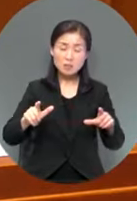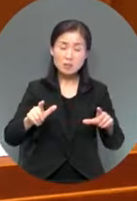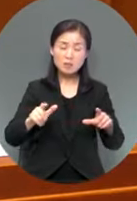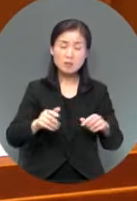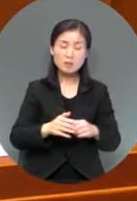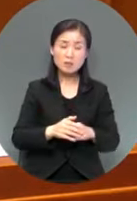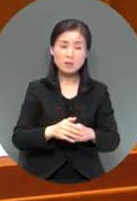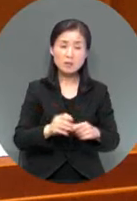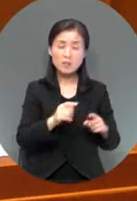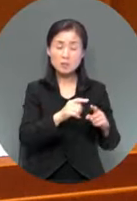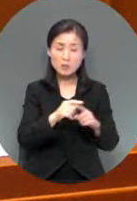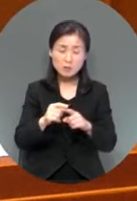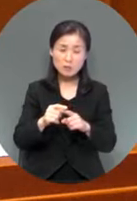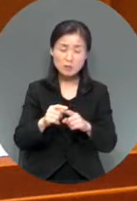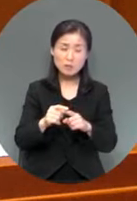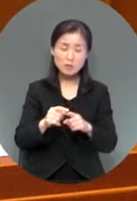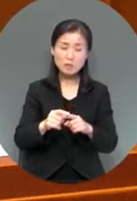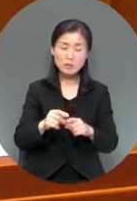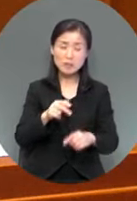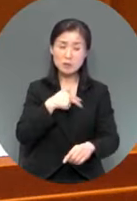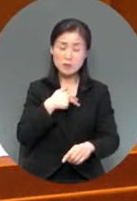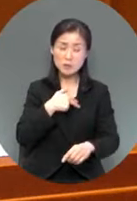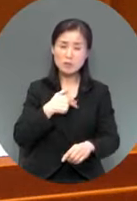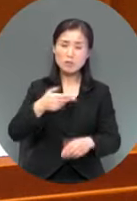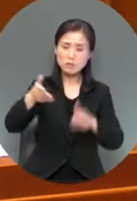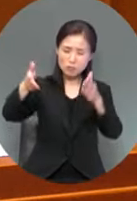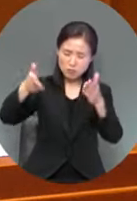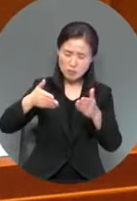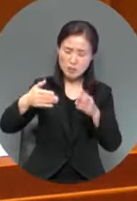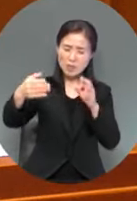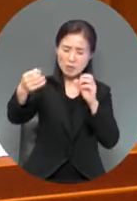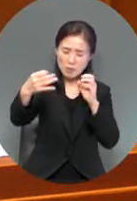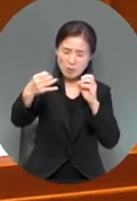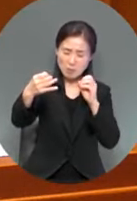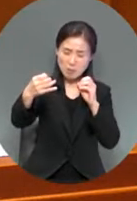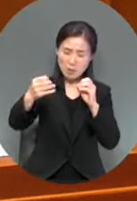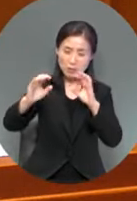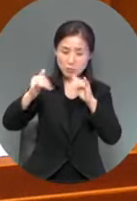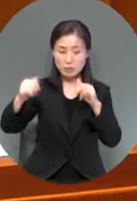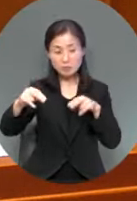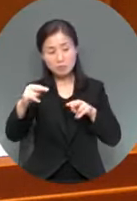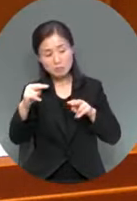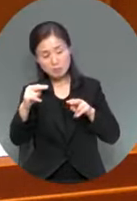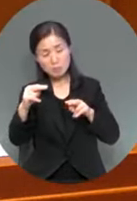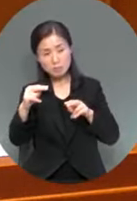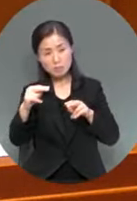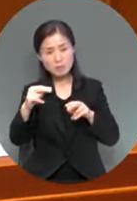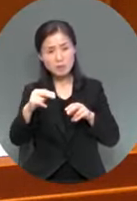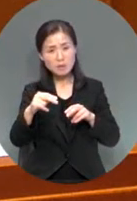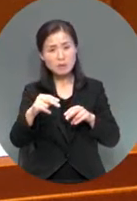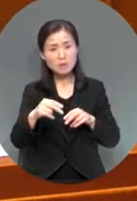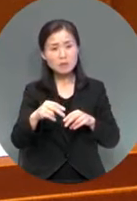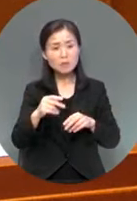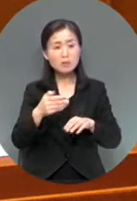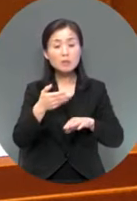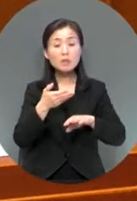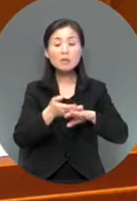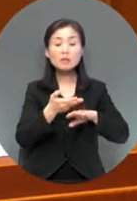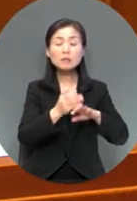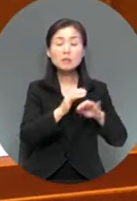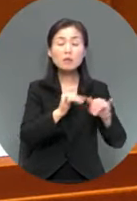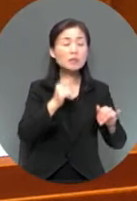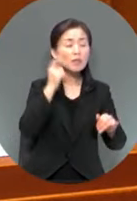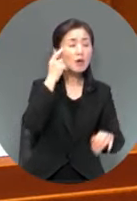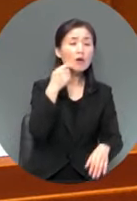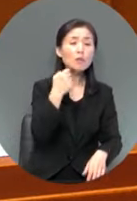일방적인 얘기를 우리 의원님과 제가 했고 이거를 지켜본 국민들로서는 사실은 그러면은 딴 쪽에